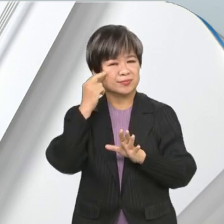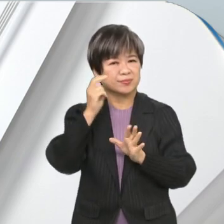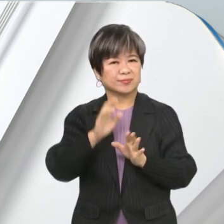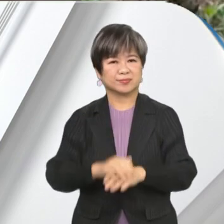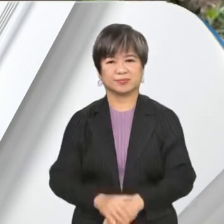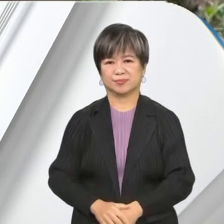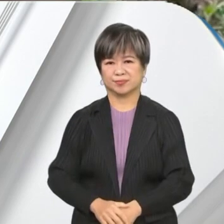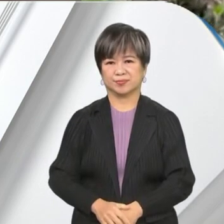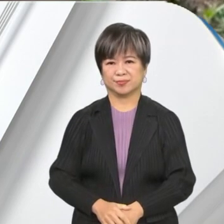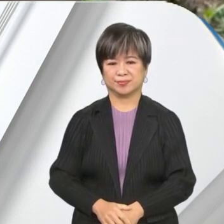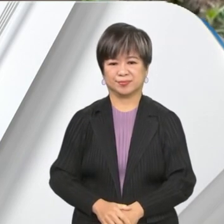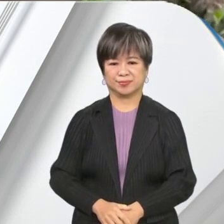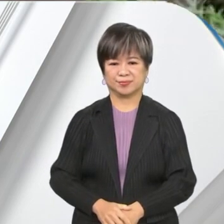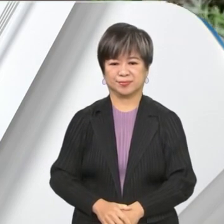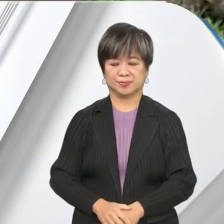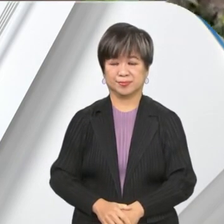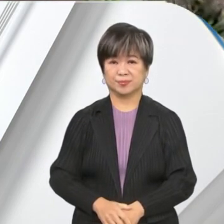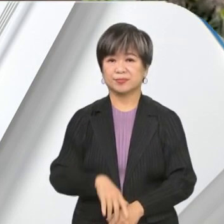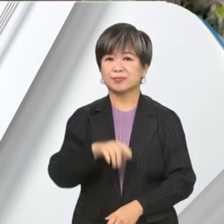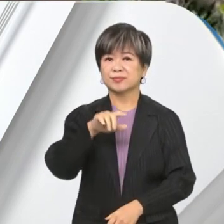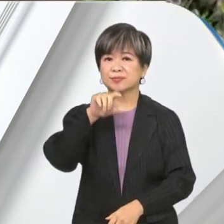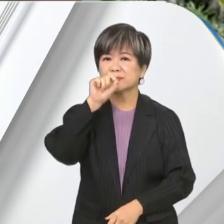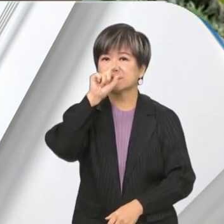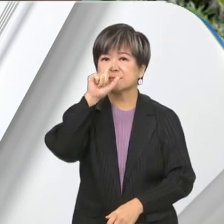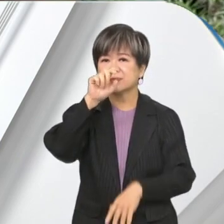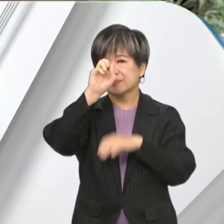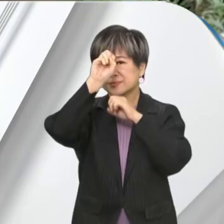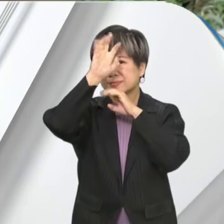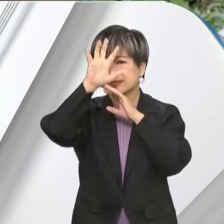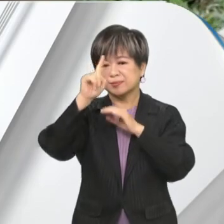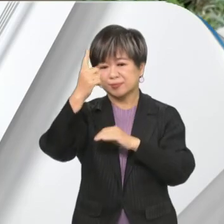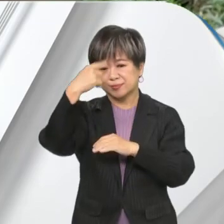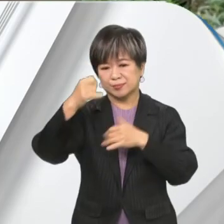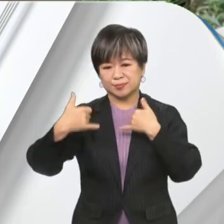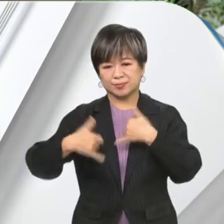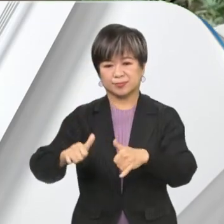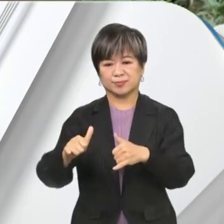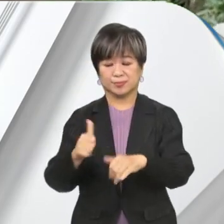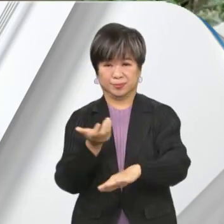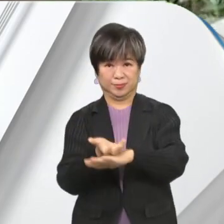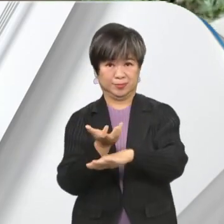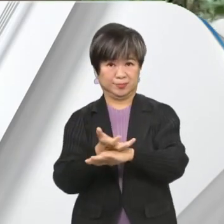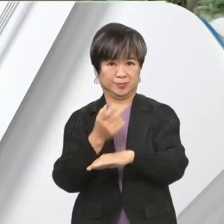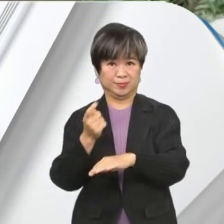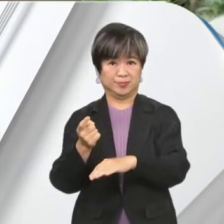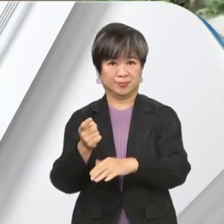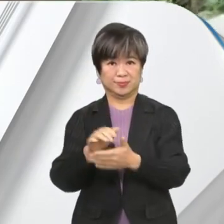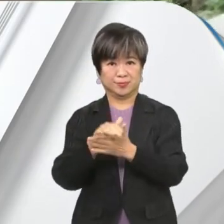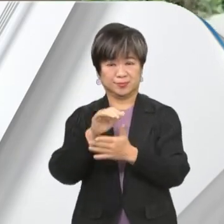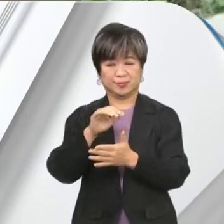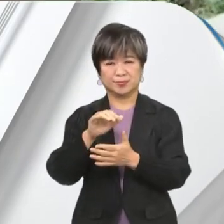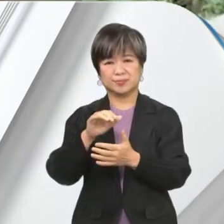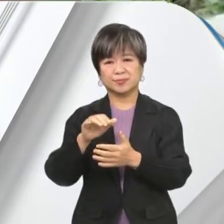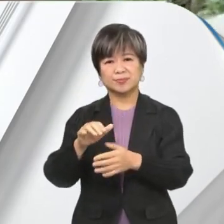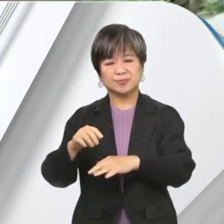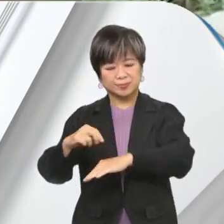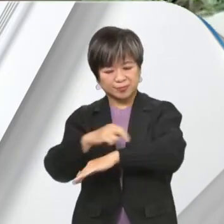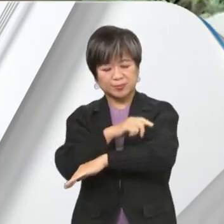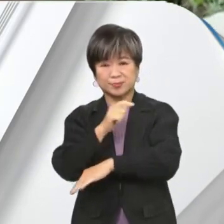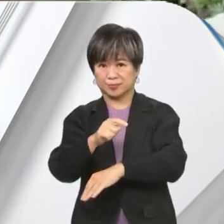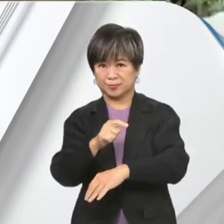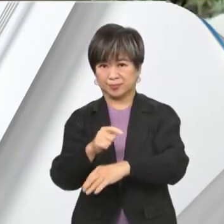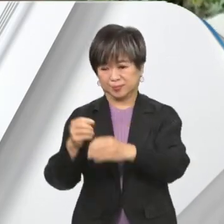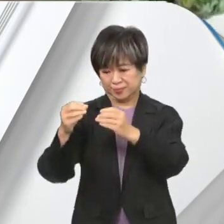情。 闽风葡萄都有济州偶来那个小马放在那个有一步道的那个指标嘛